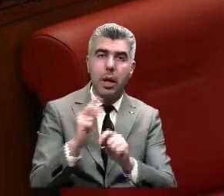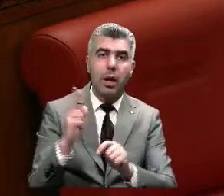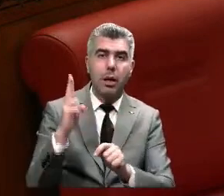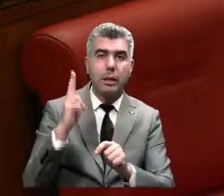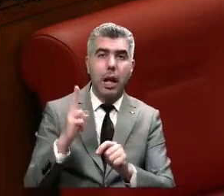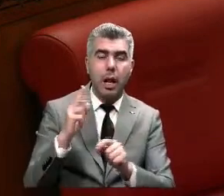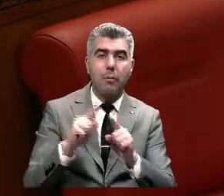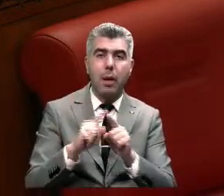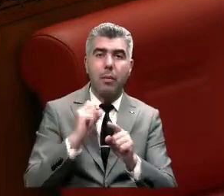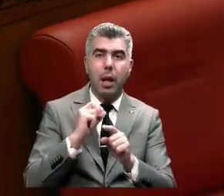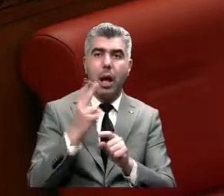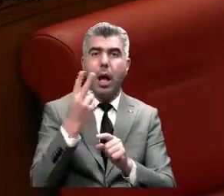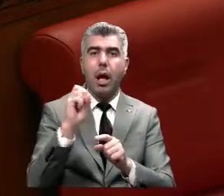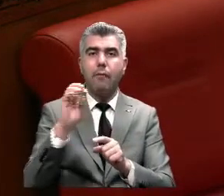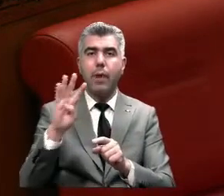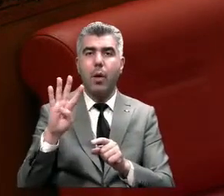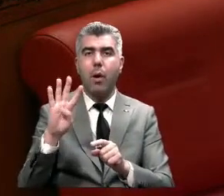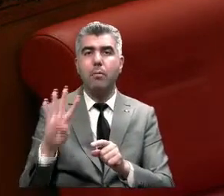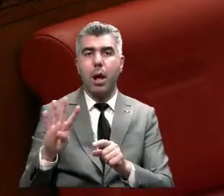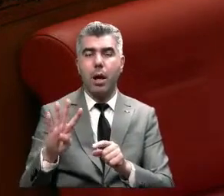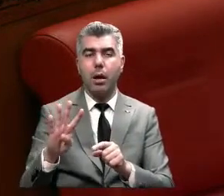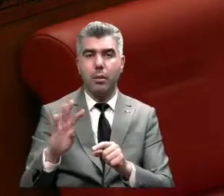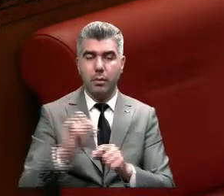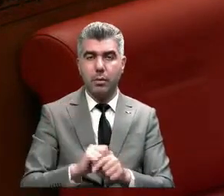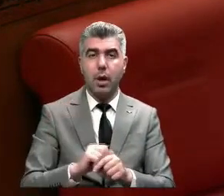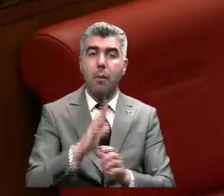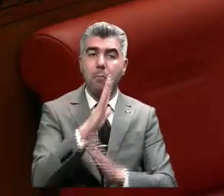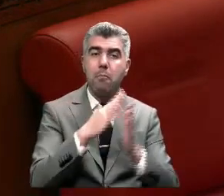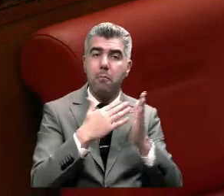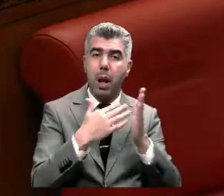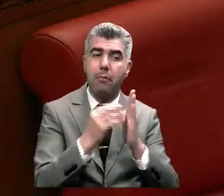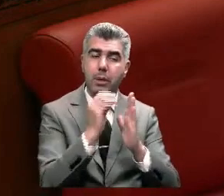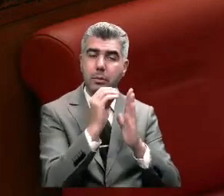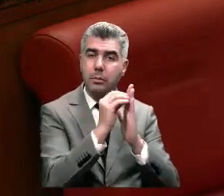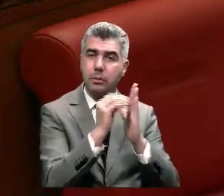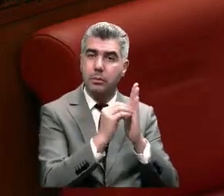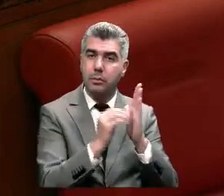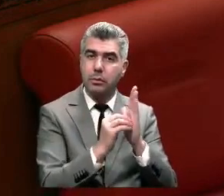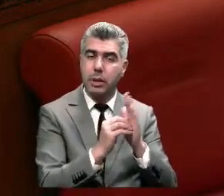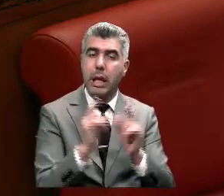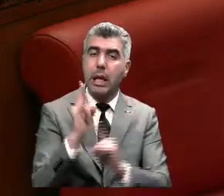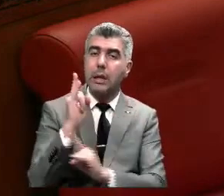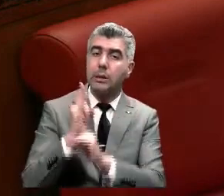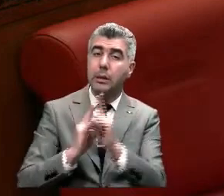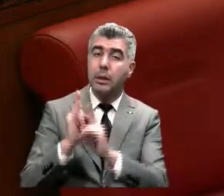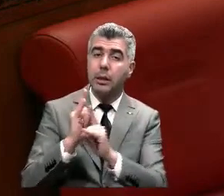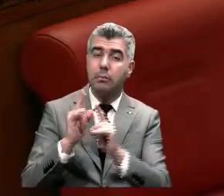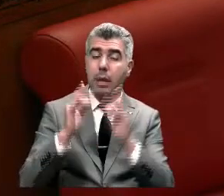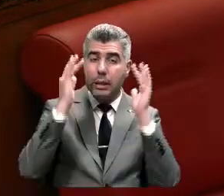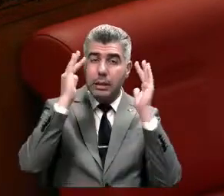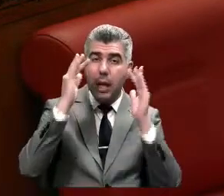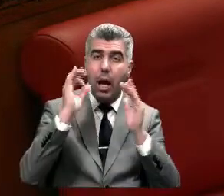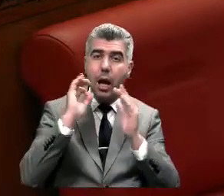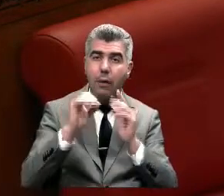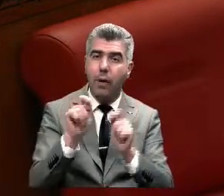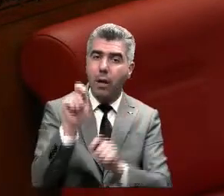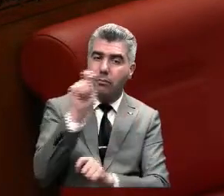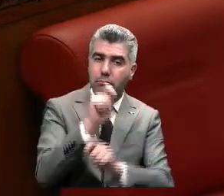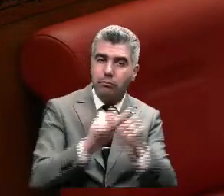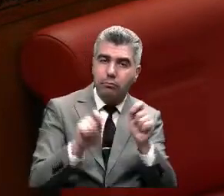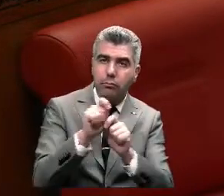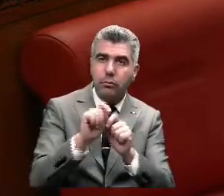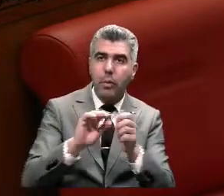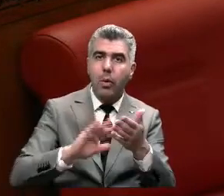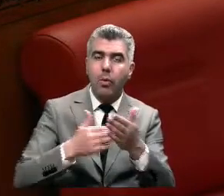سنة 2004 وضمنتها برنامجا خاصا وطموحا للحفاظ على هذا الموروث الثقافي وصيانته وترميمه